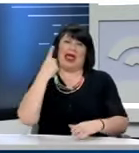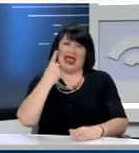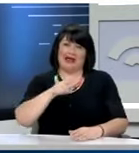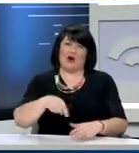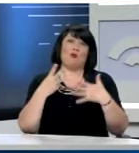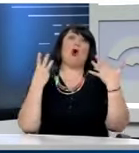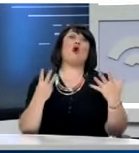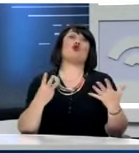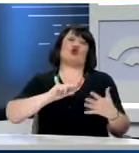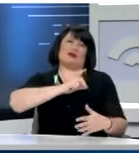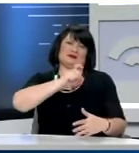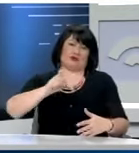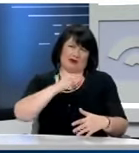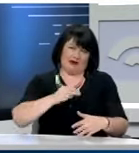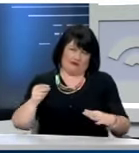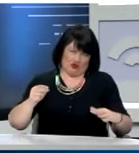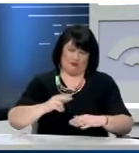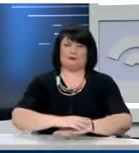1,8 δισεκατομμυρίων ευρώ.